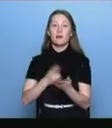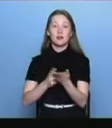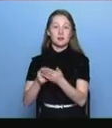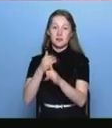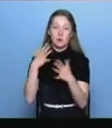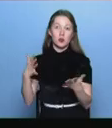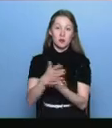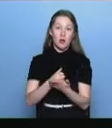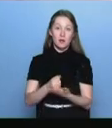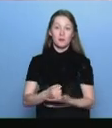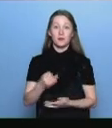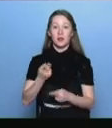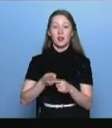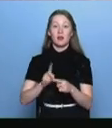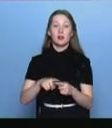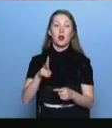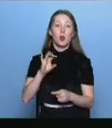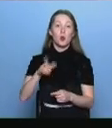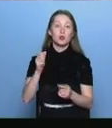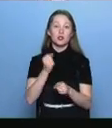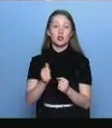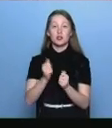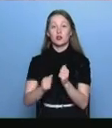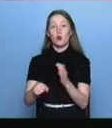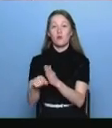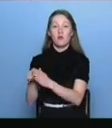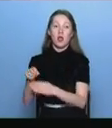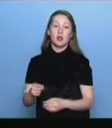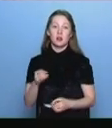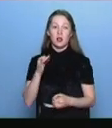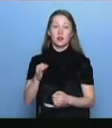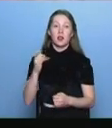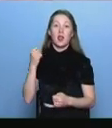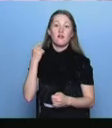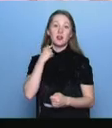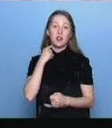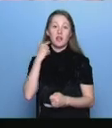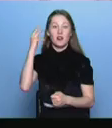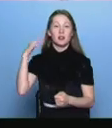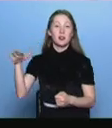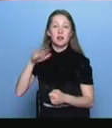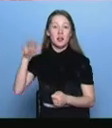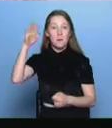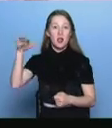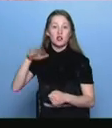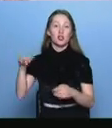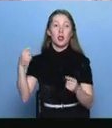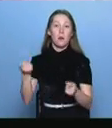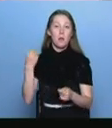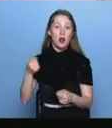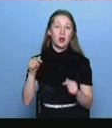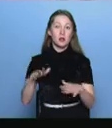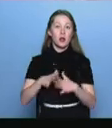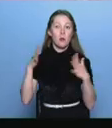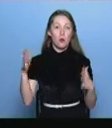охоты браконьеров – лось. Его популяция у нас в 4 раза больше, чем у кировчан в Башкирии и Татарстане. В прошлом году, по словам руководителя